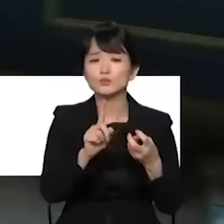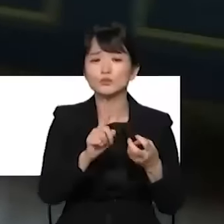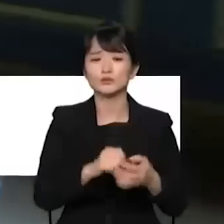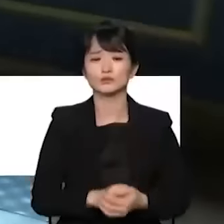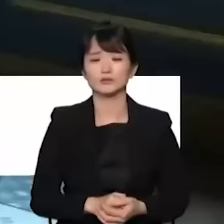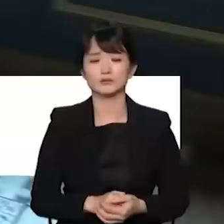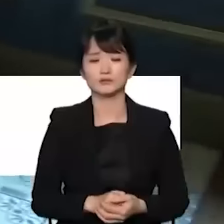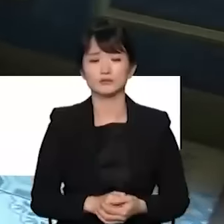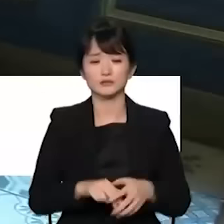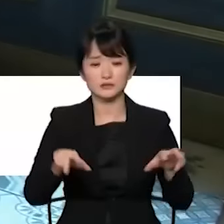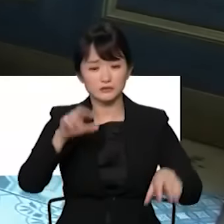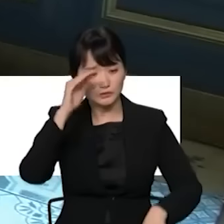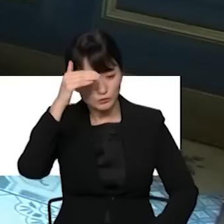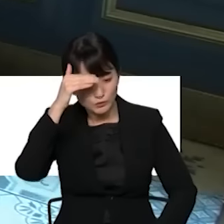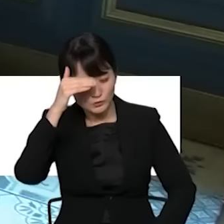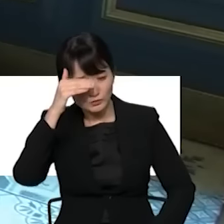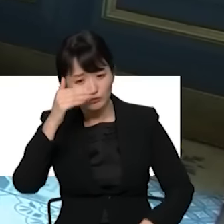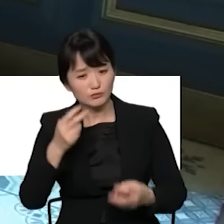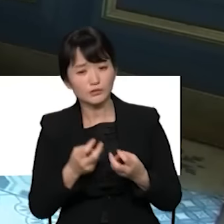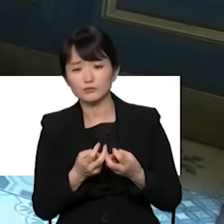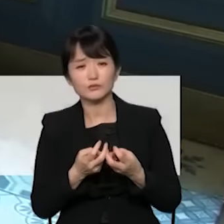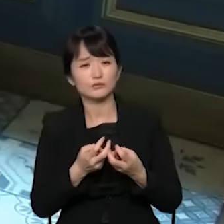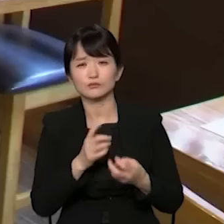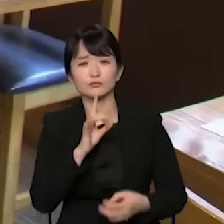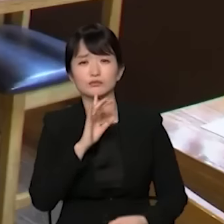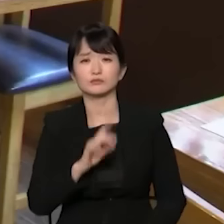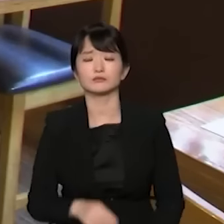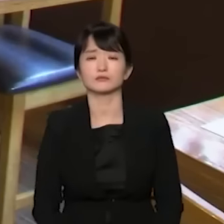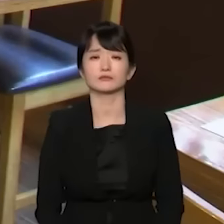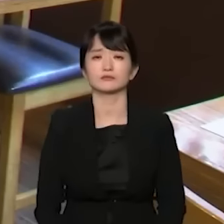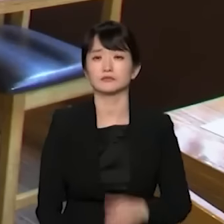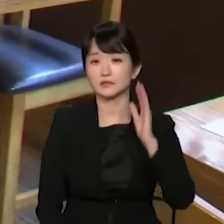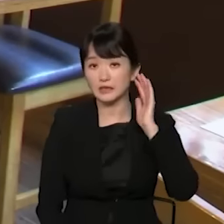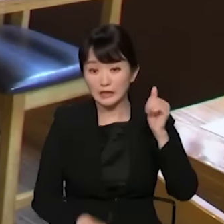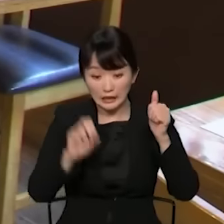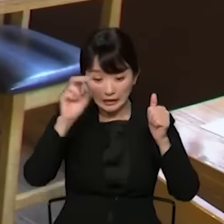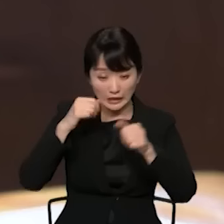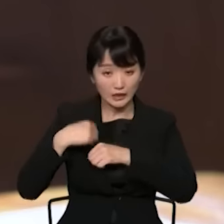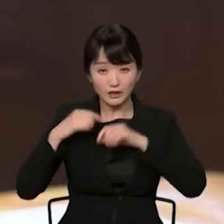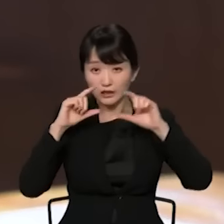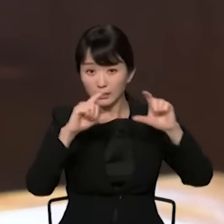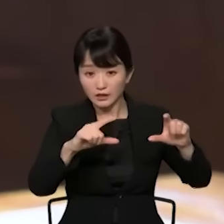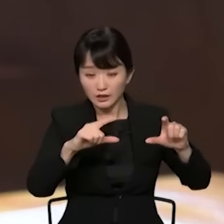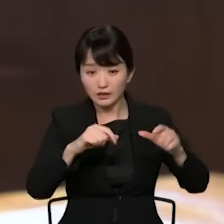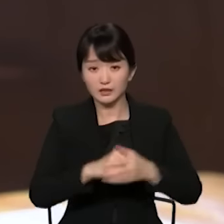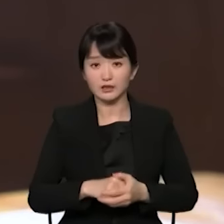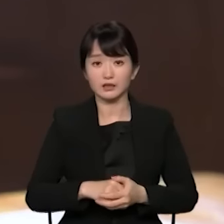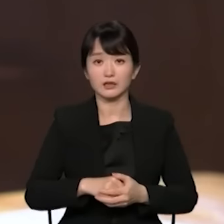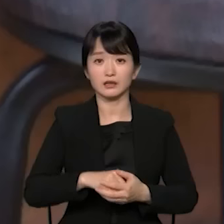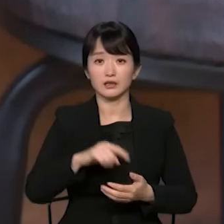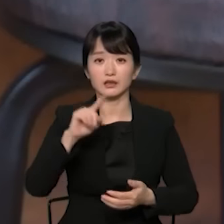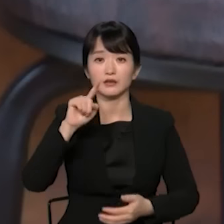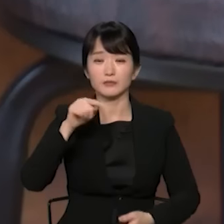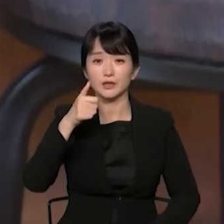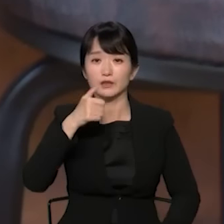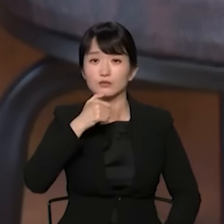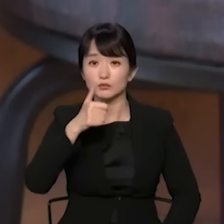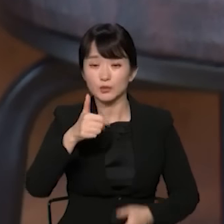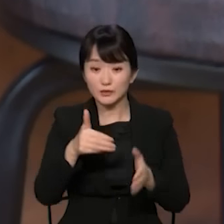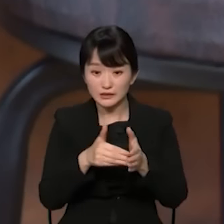지켜보는 방법밖에는 저희가 할 수 있는 게 뭐가 있겠어요. 대통령의 갑작스러운 계엄은 155분 만에 끝났지만